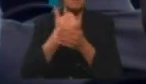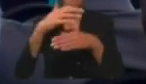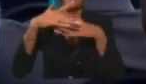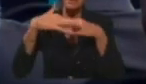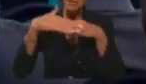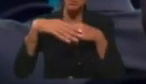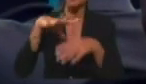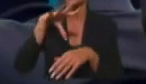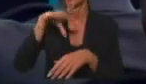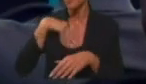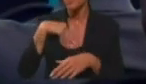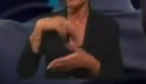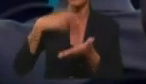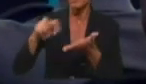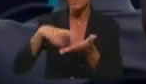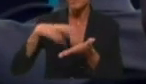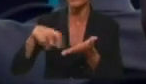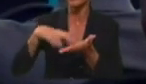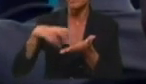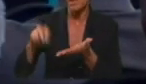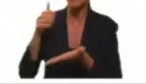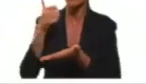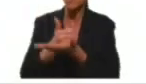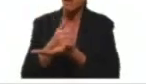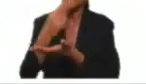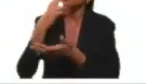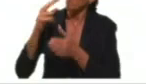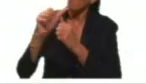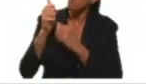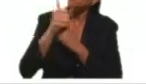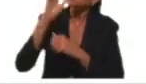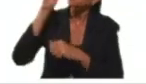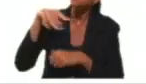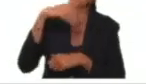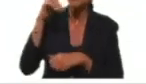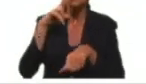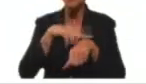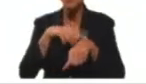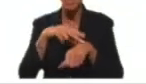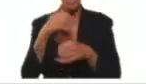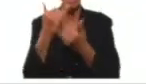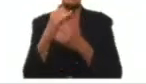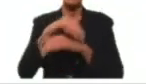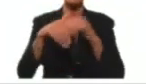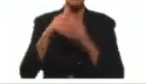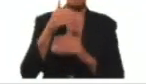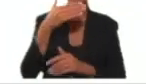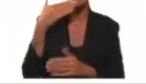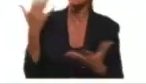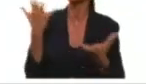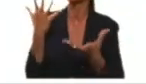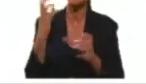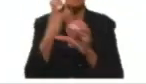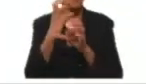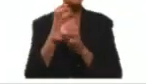to może tam podejdzie do ten przystanek i zobaczy, o co chodzi. No ale jeżeli nie ma tego szczęścia, to on tak w zasadzie nie wie, gdzie jeżdżą te autobusy, nie